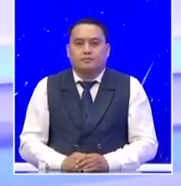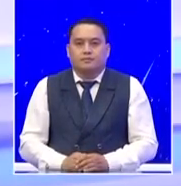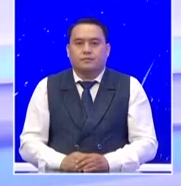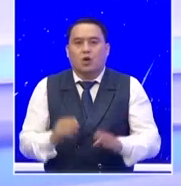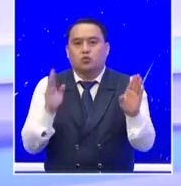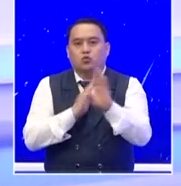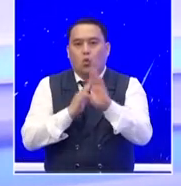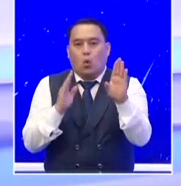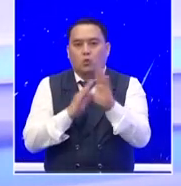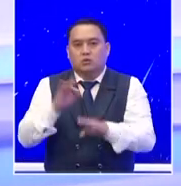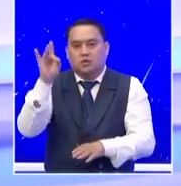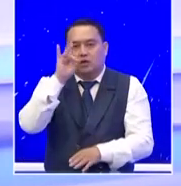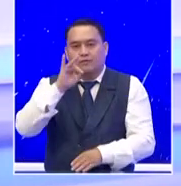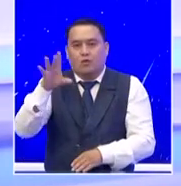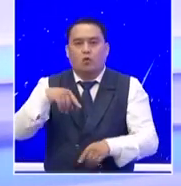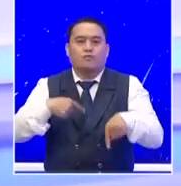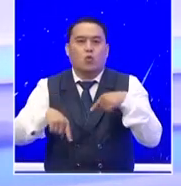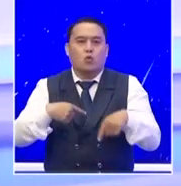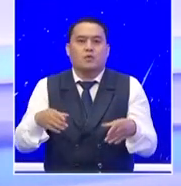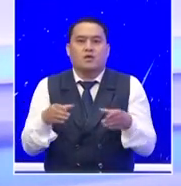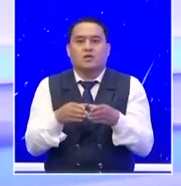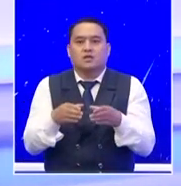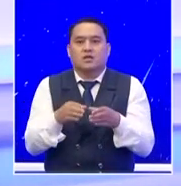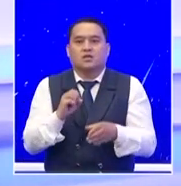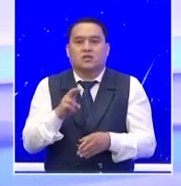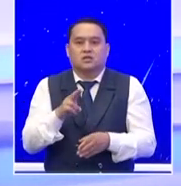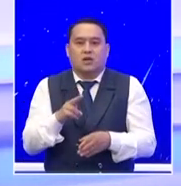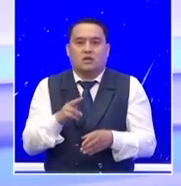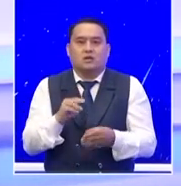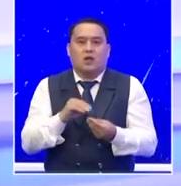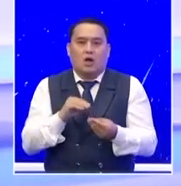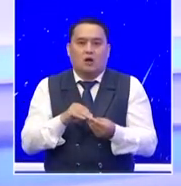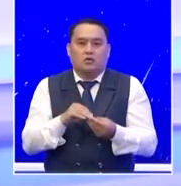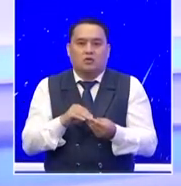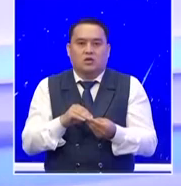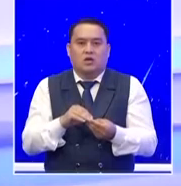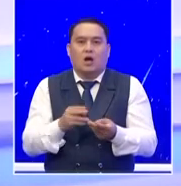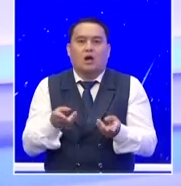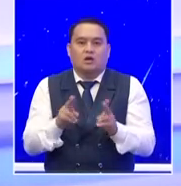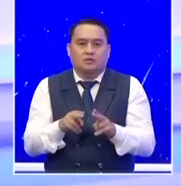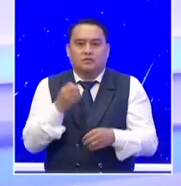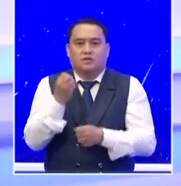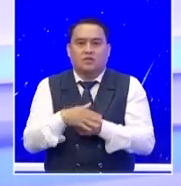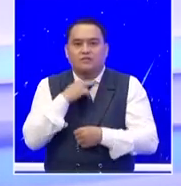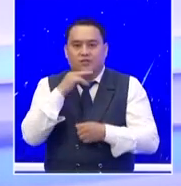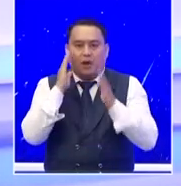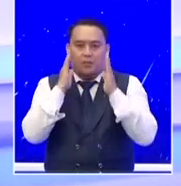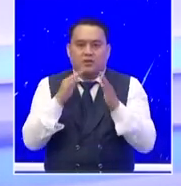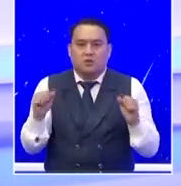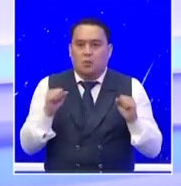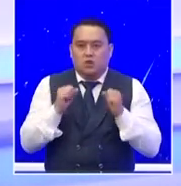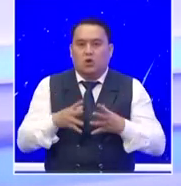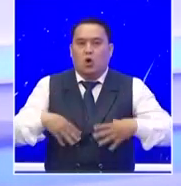Судьба самого титулованного в стране футбольного клуба «Ертыс» по-прежнему находится на волоске и остается в центре внимания всей